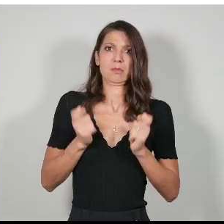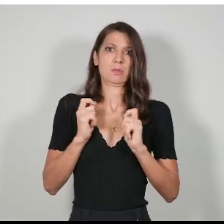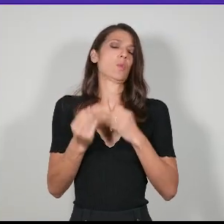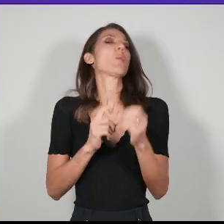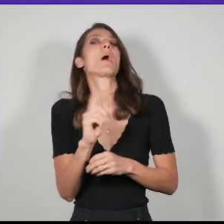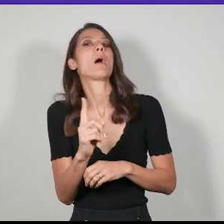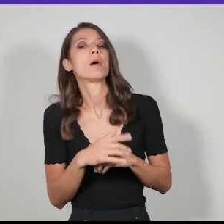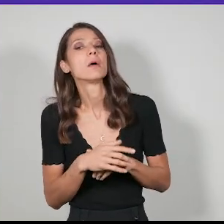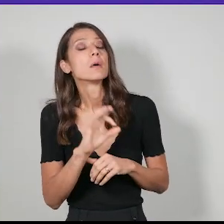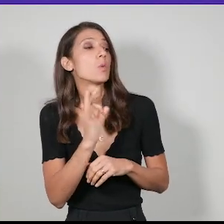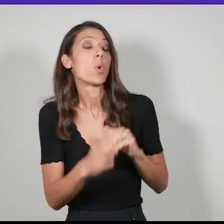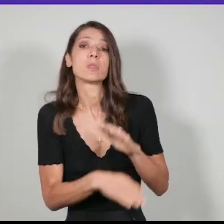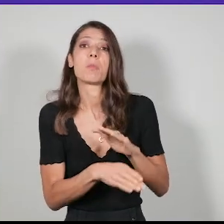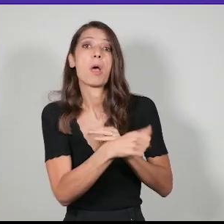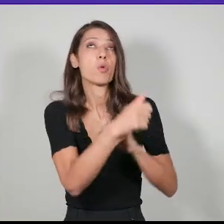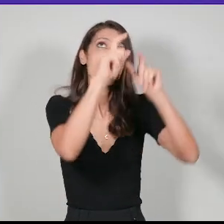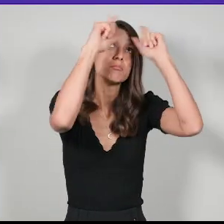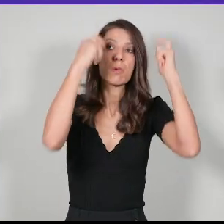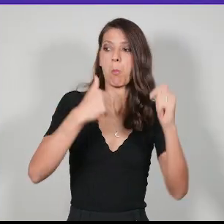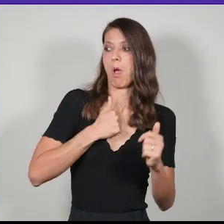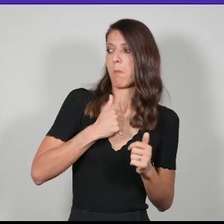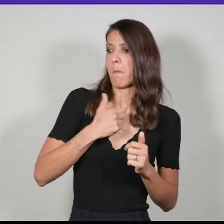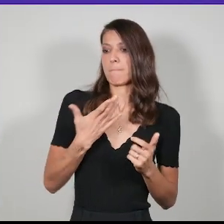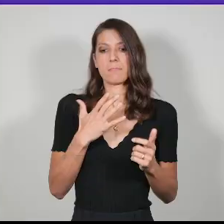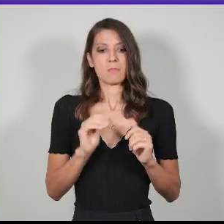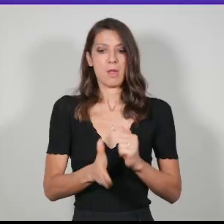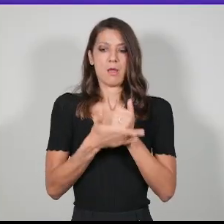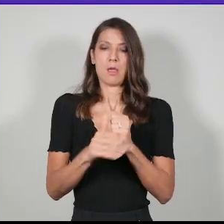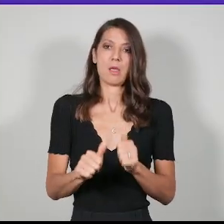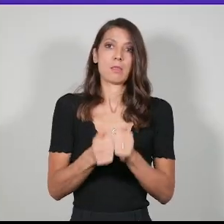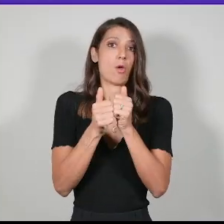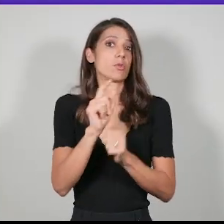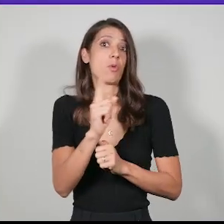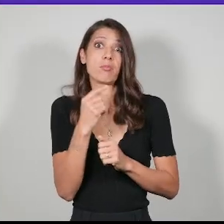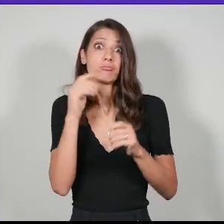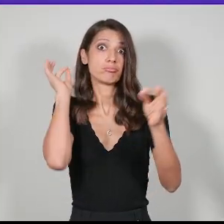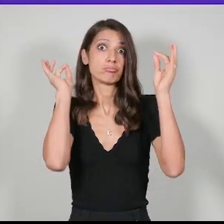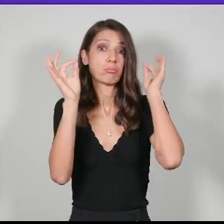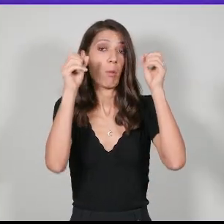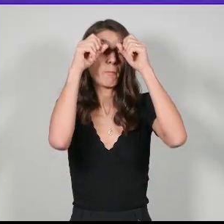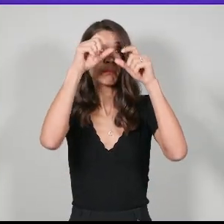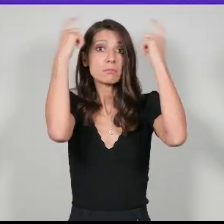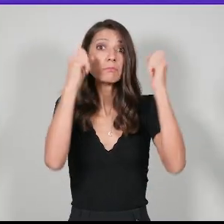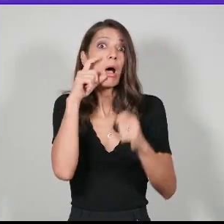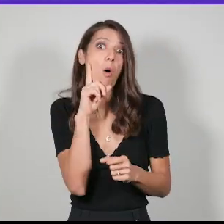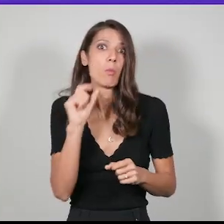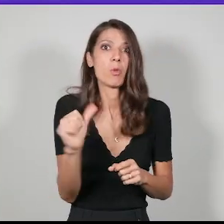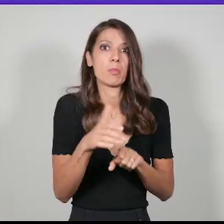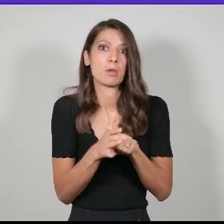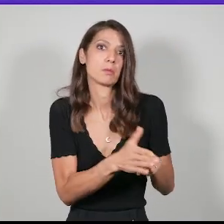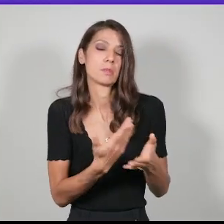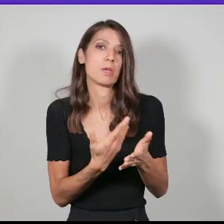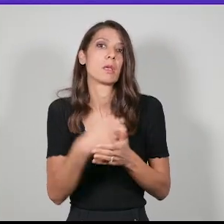j'aurais tendance à dire que non, ils ne se définissent pas comme aidants parce qu'ils sont parents. Et être parent, c'est